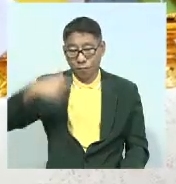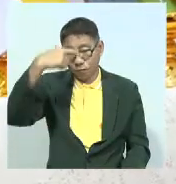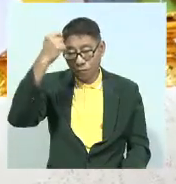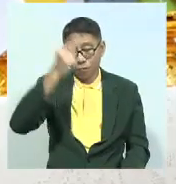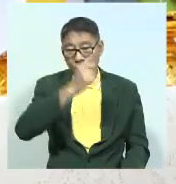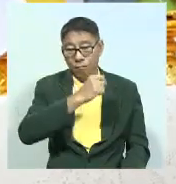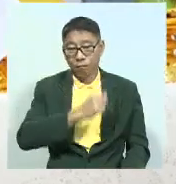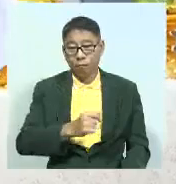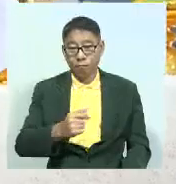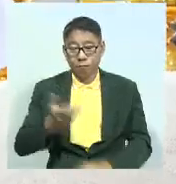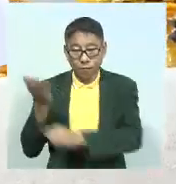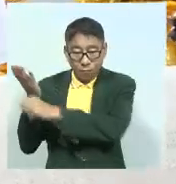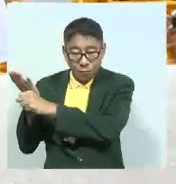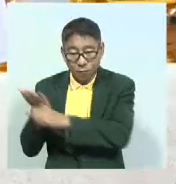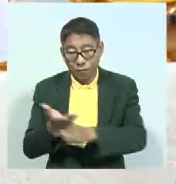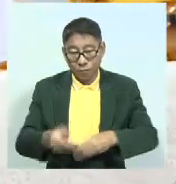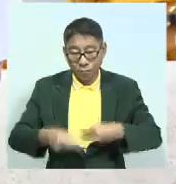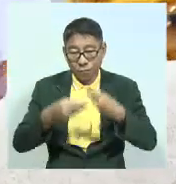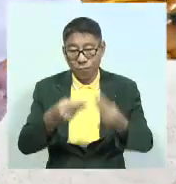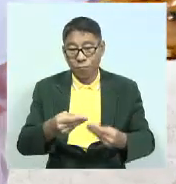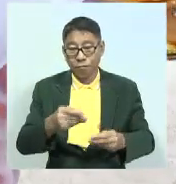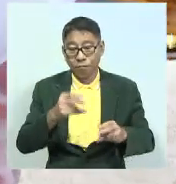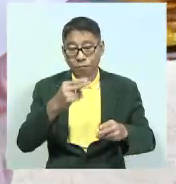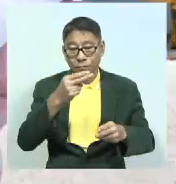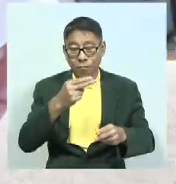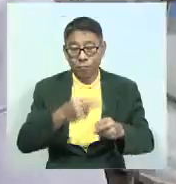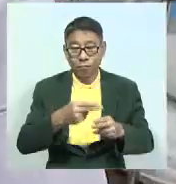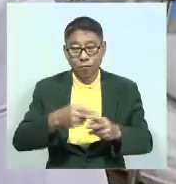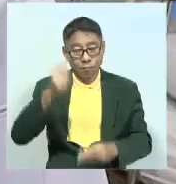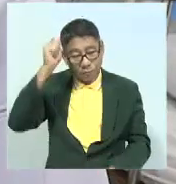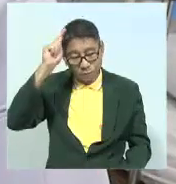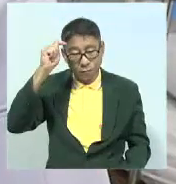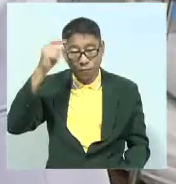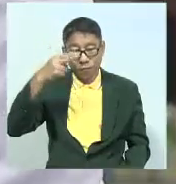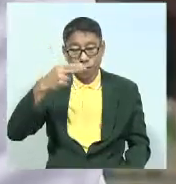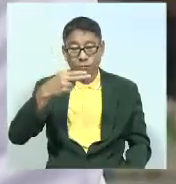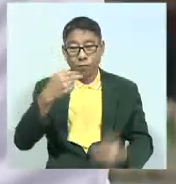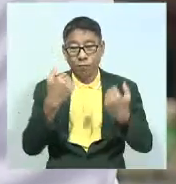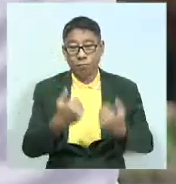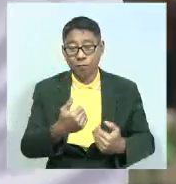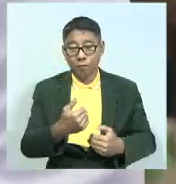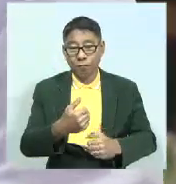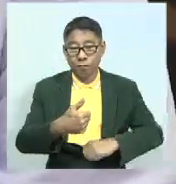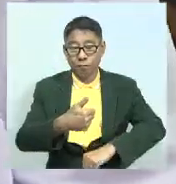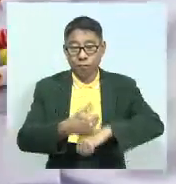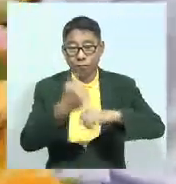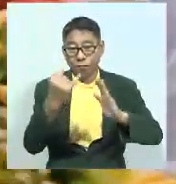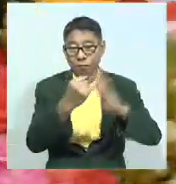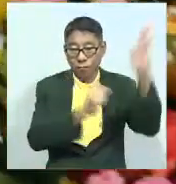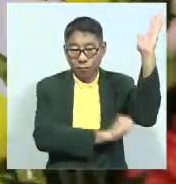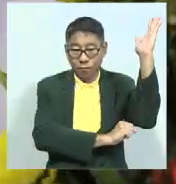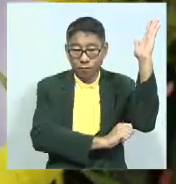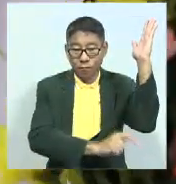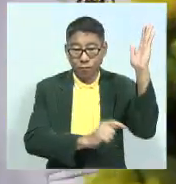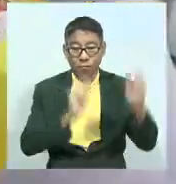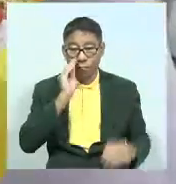ชินีทรงพระกรุณาโปรดเกล้าโปรดกระหม่อมให้นายอนุชิตตระกูลมุทิกมุตตระกูลมุตุตาผู้ว่าราชการจังหวัดยะ